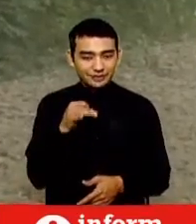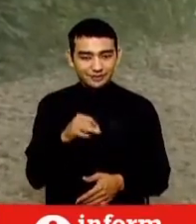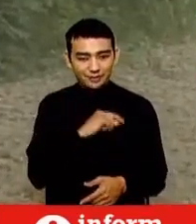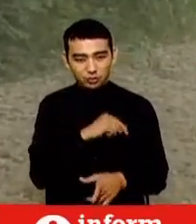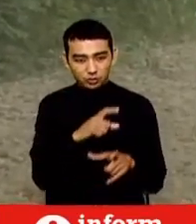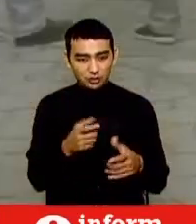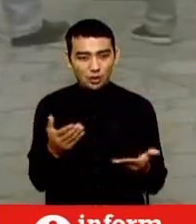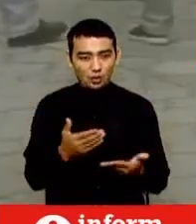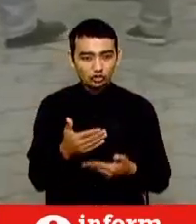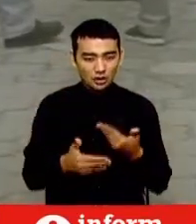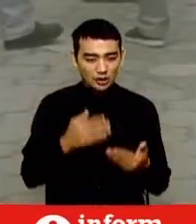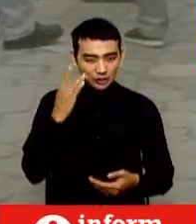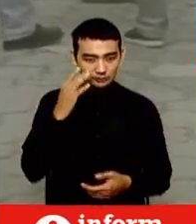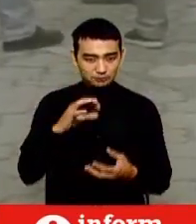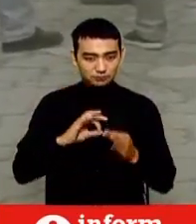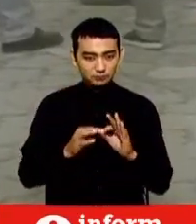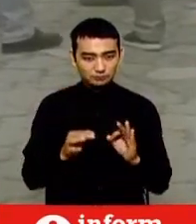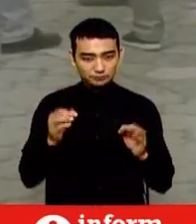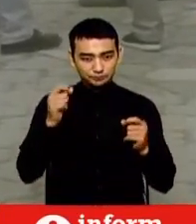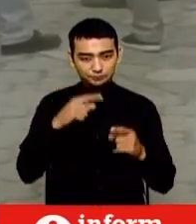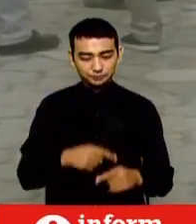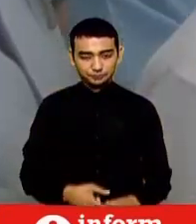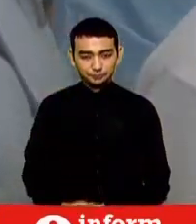қандай қадамға бармақ? Толығырақ бейне материалда.